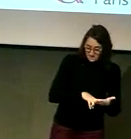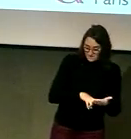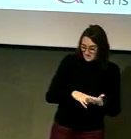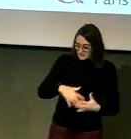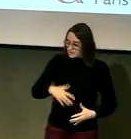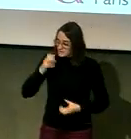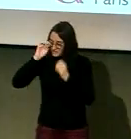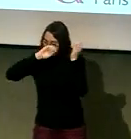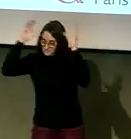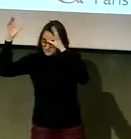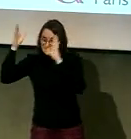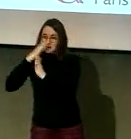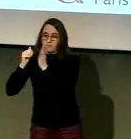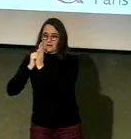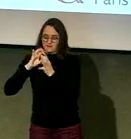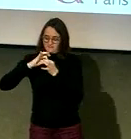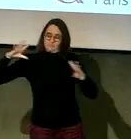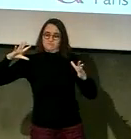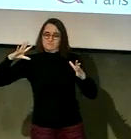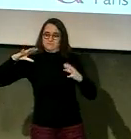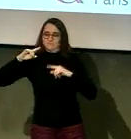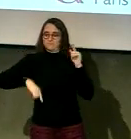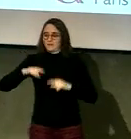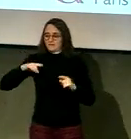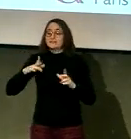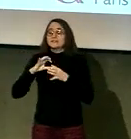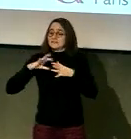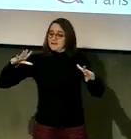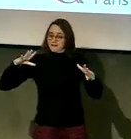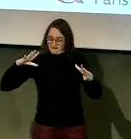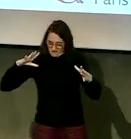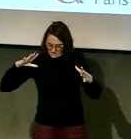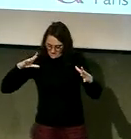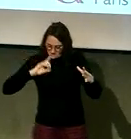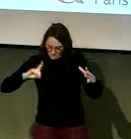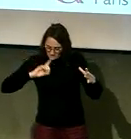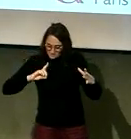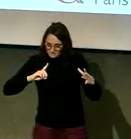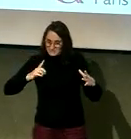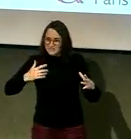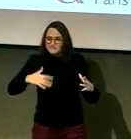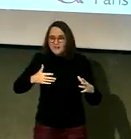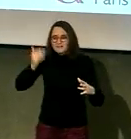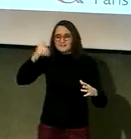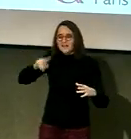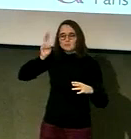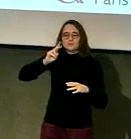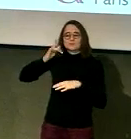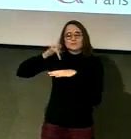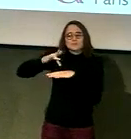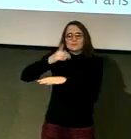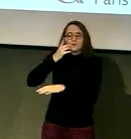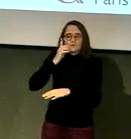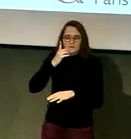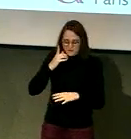la grossesse symbolique. Et dans ce décalage, quand la femme, par exemple, elle est consommatrice de substances, il y a déjà la